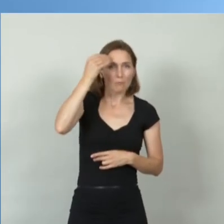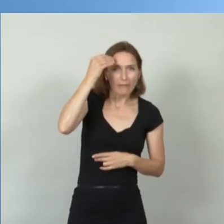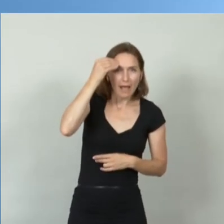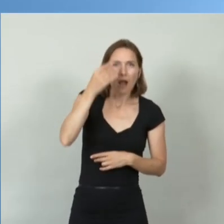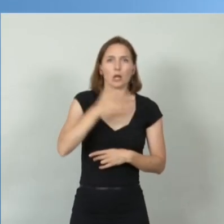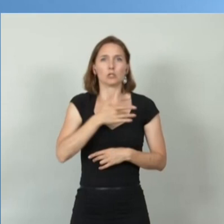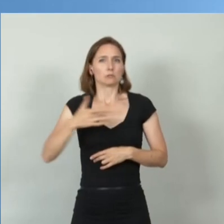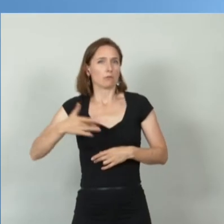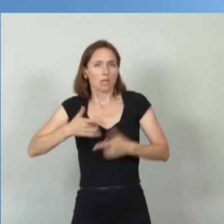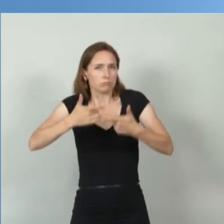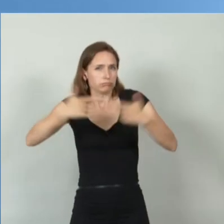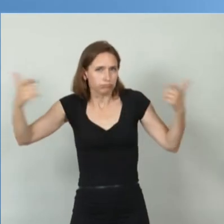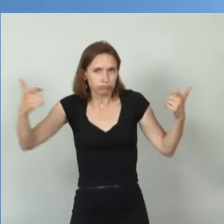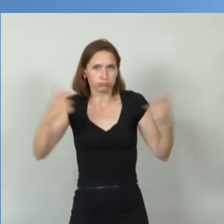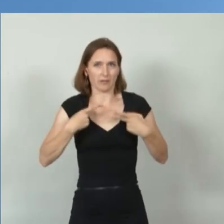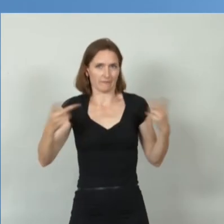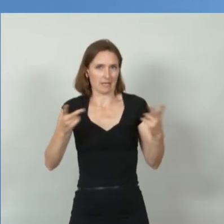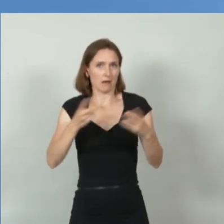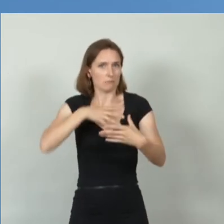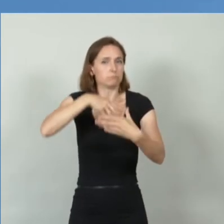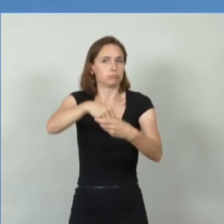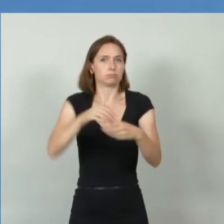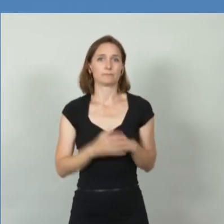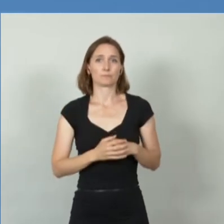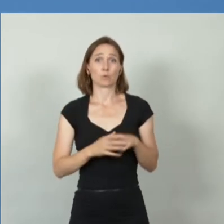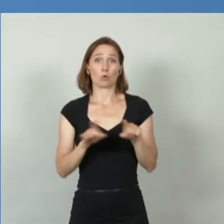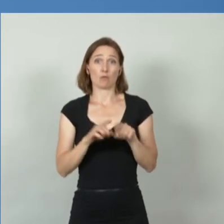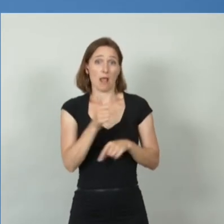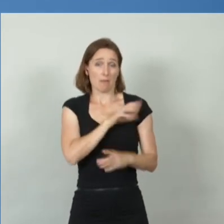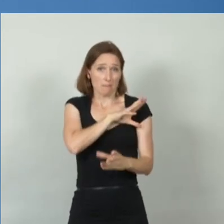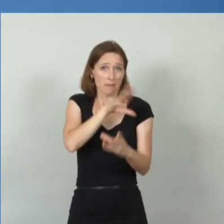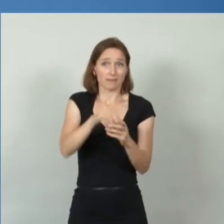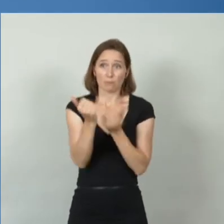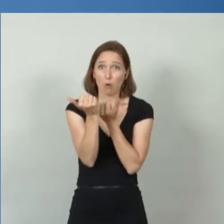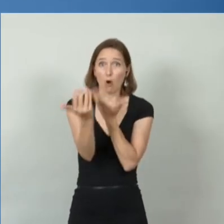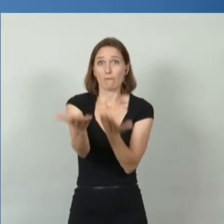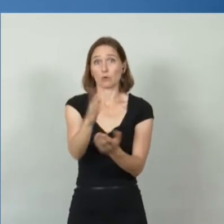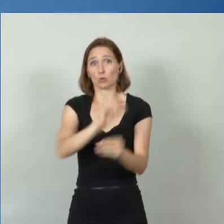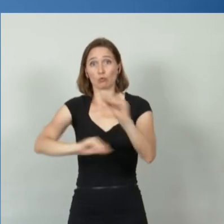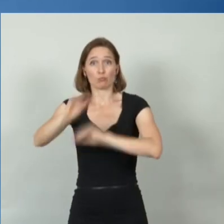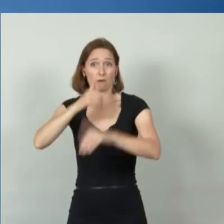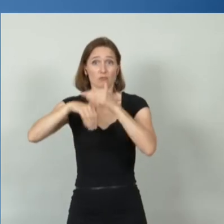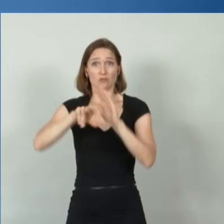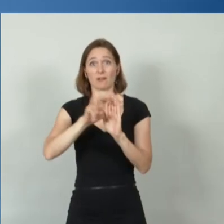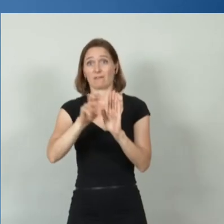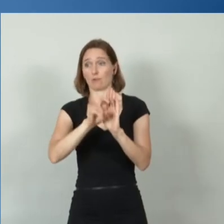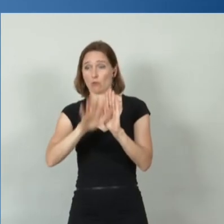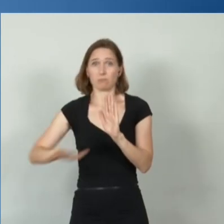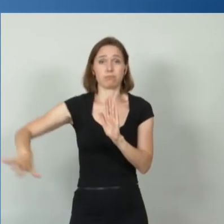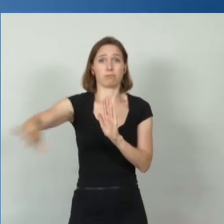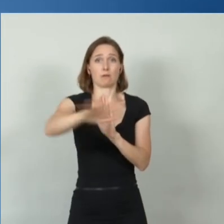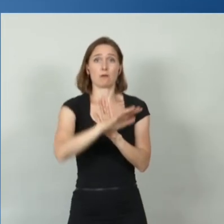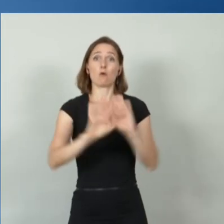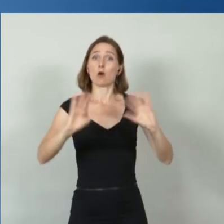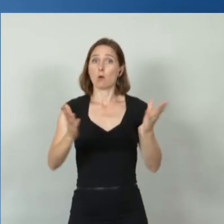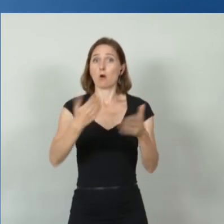elle est légitime puisqu'elle est engagée aussi dans l'organisation et le soutien à l'offre de soins sur le territoire de Grenoble par le soutien des acteurs de santé comme